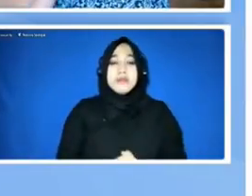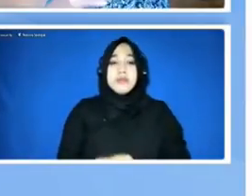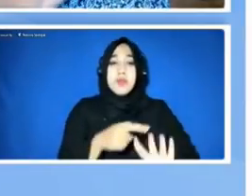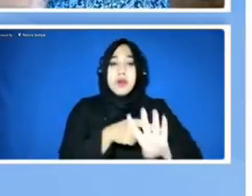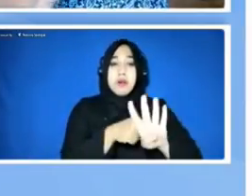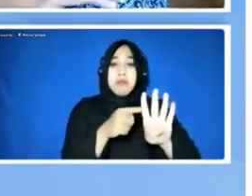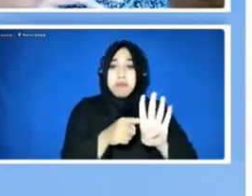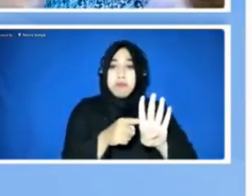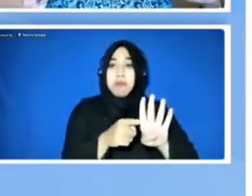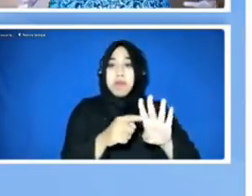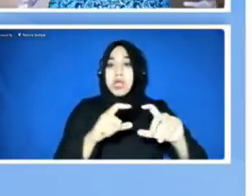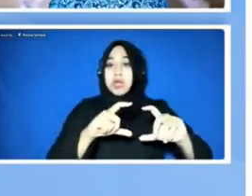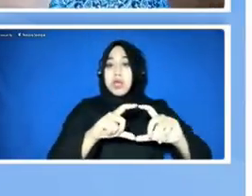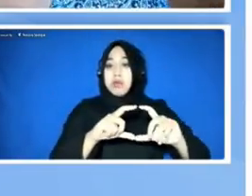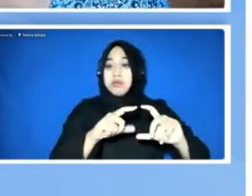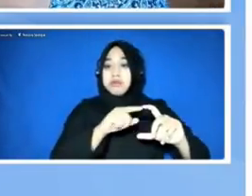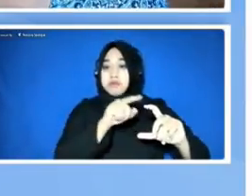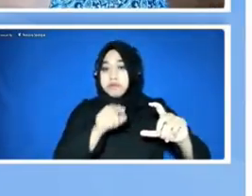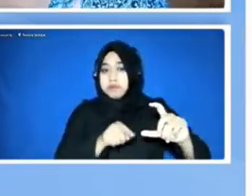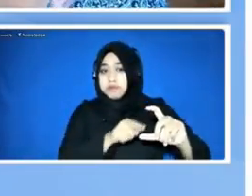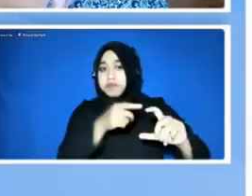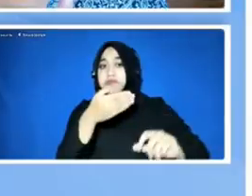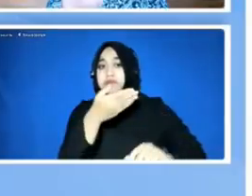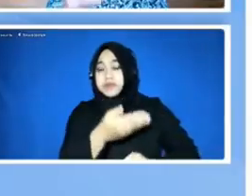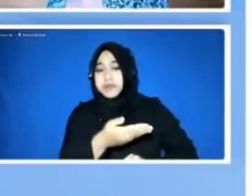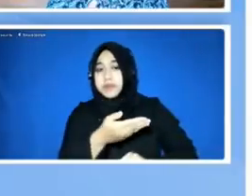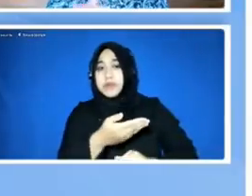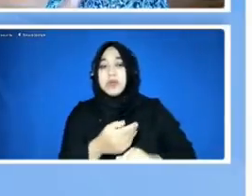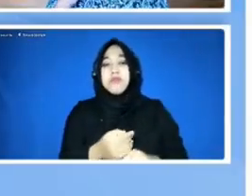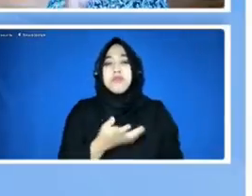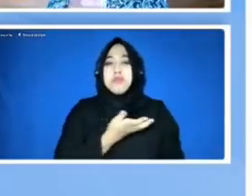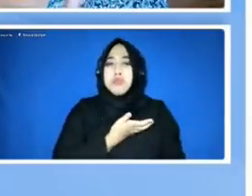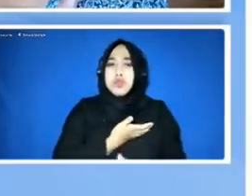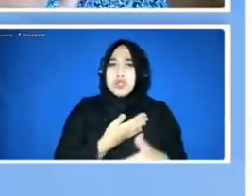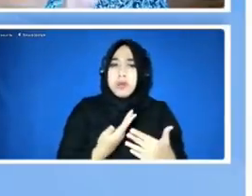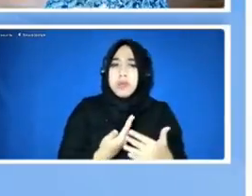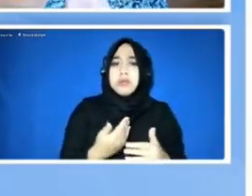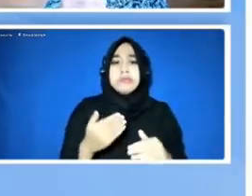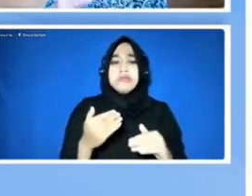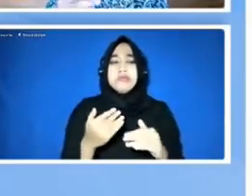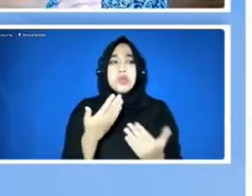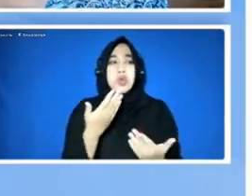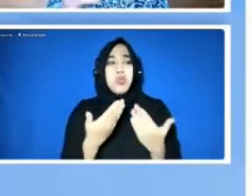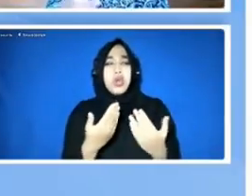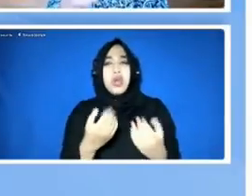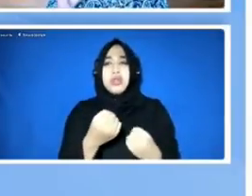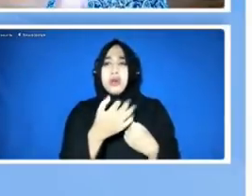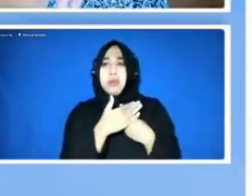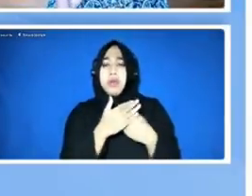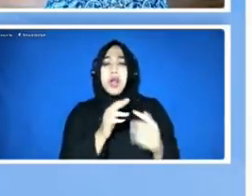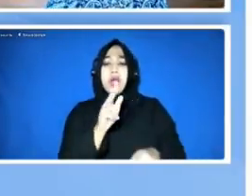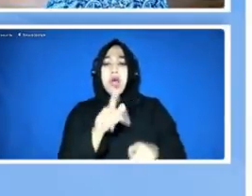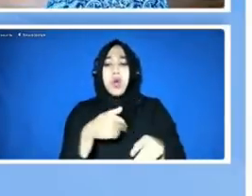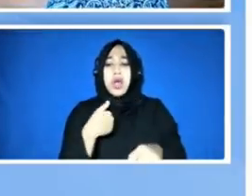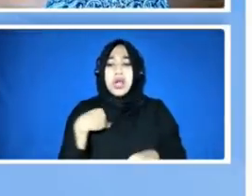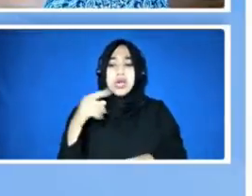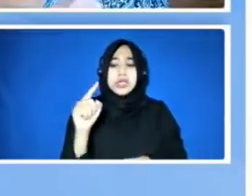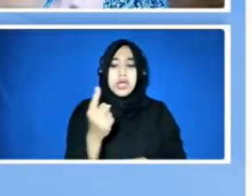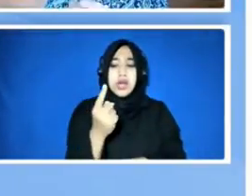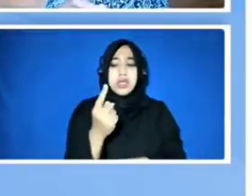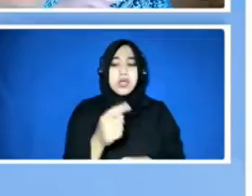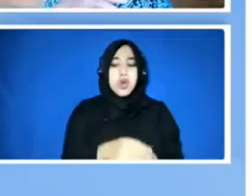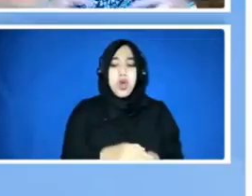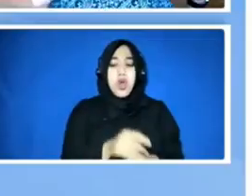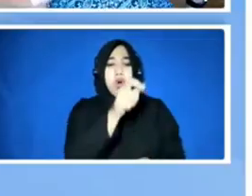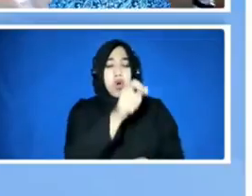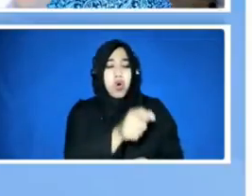layer dari manusia yang kita temui hari ini memiliki tingkat kemungkinan untuk terpapar ketika ada salah satu